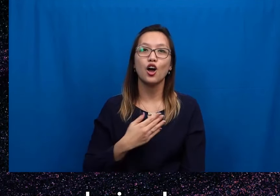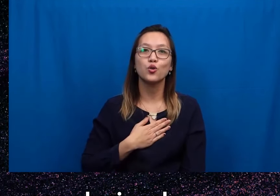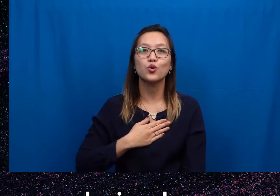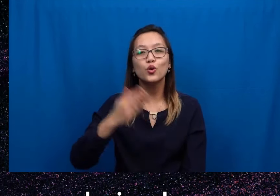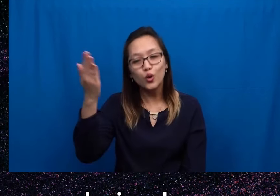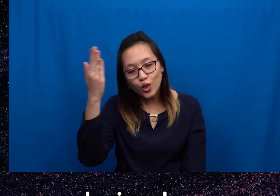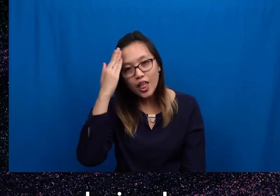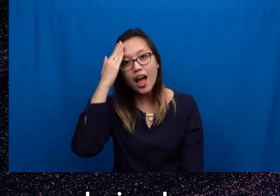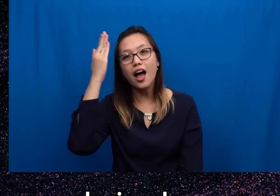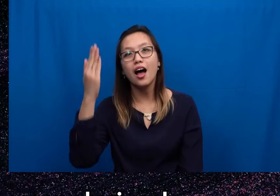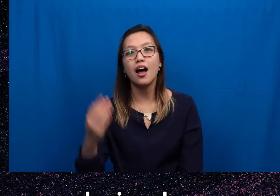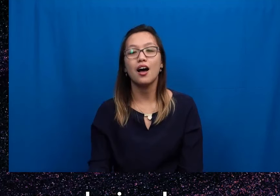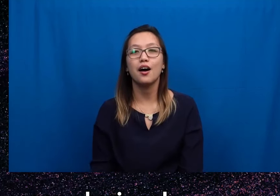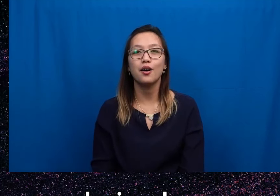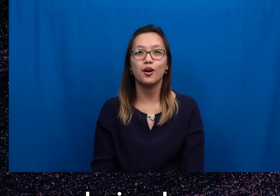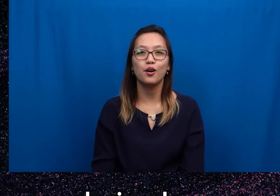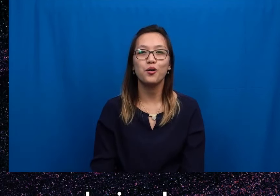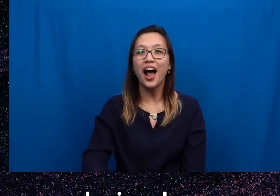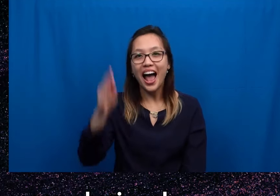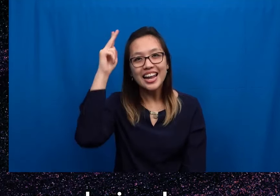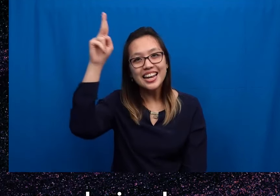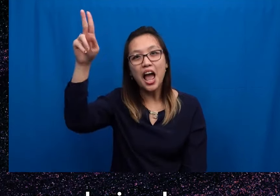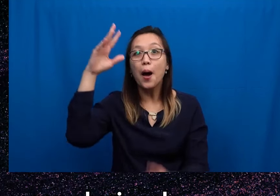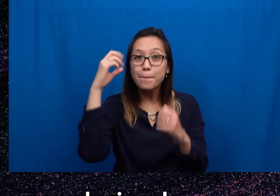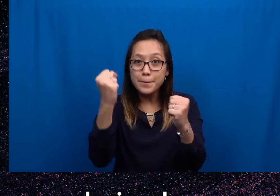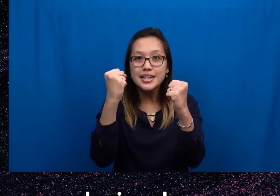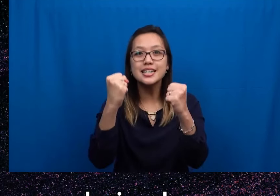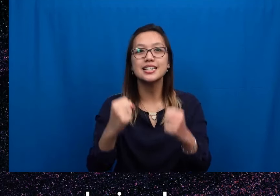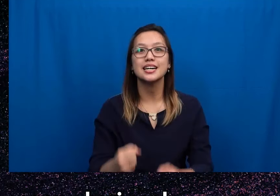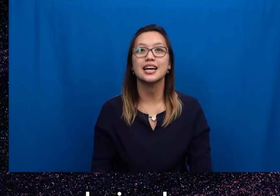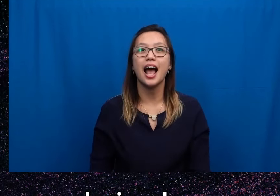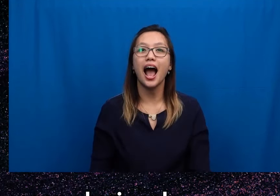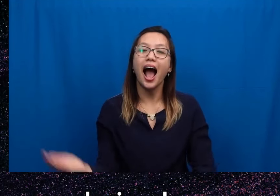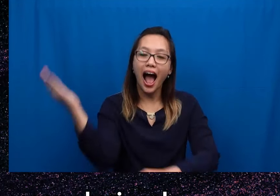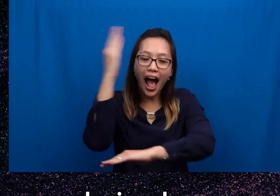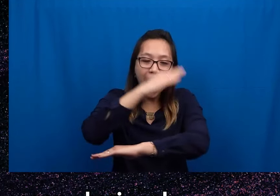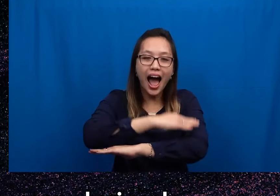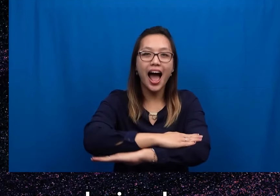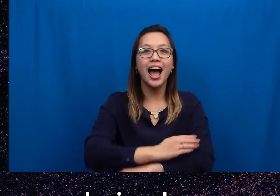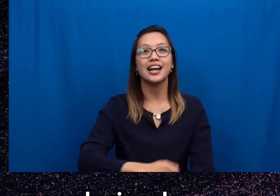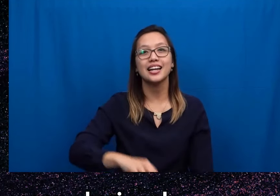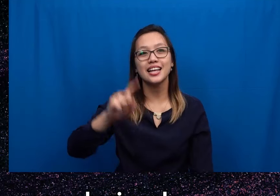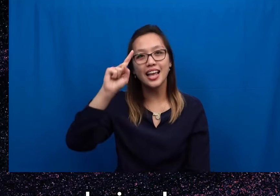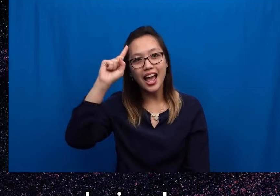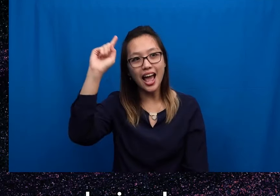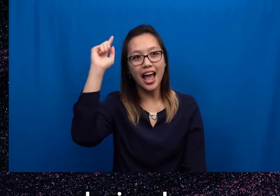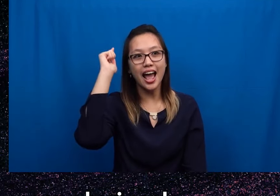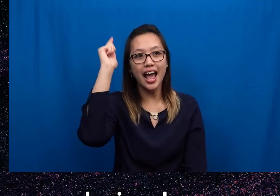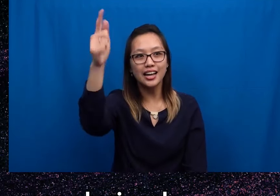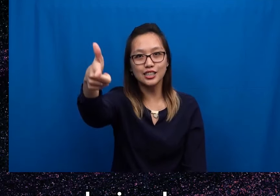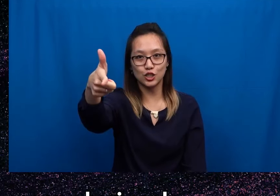karena ku tahu Dia pegang